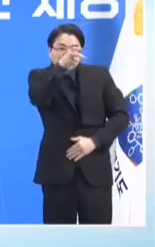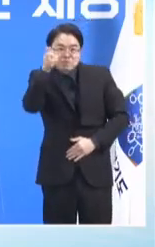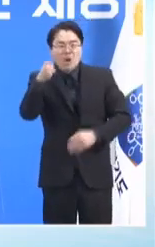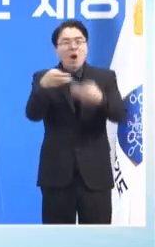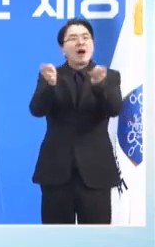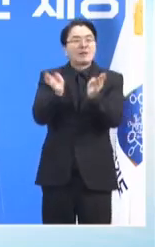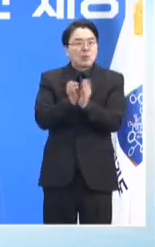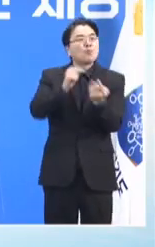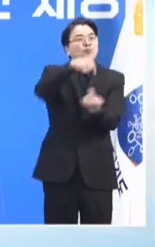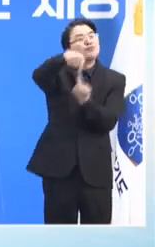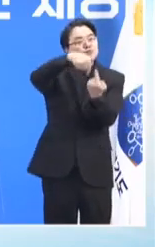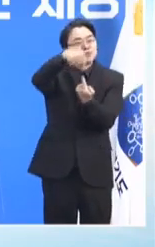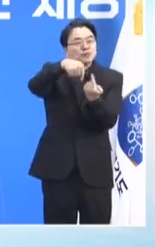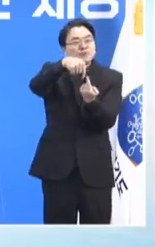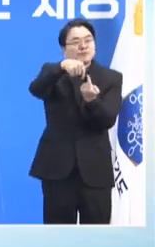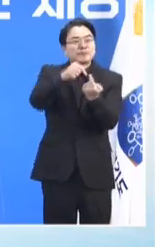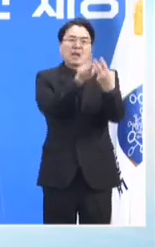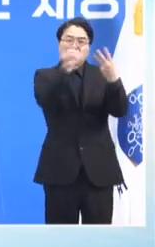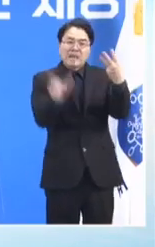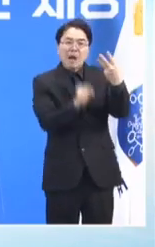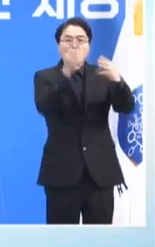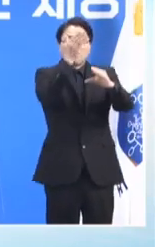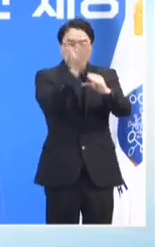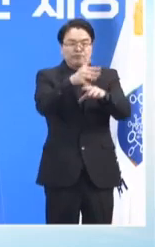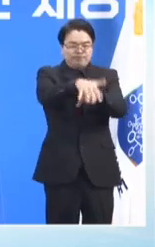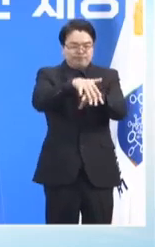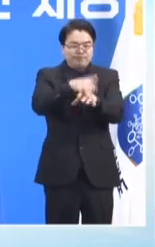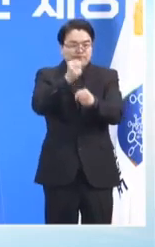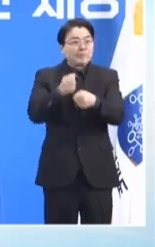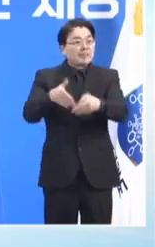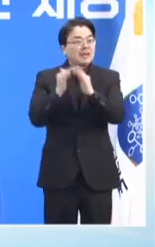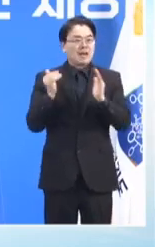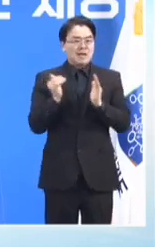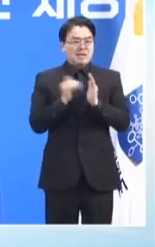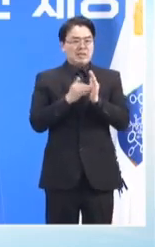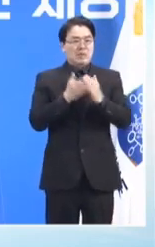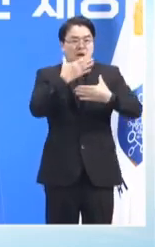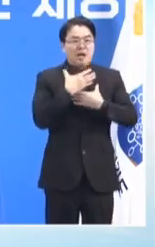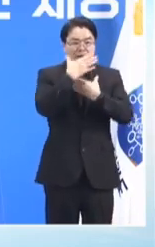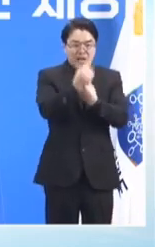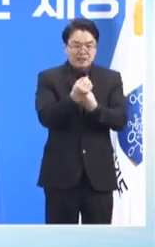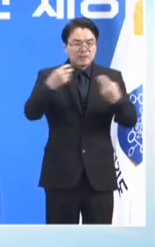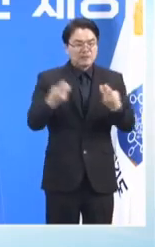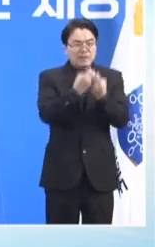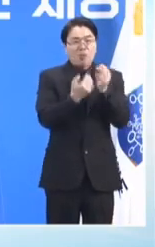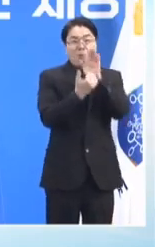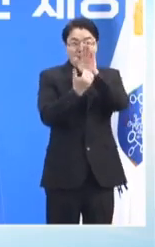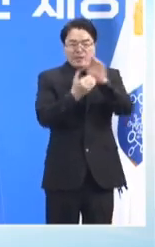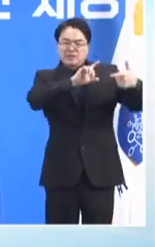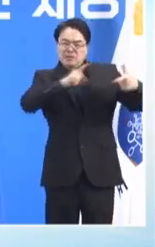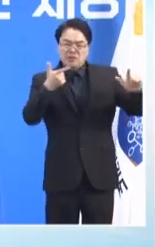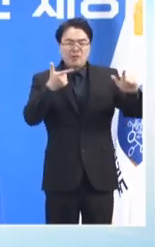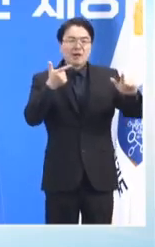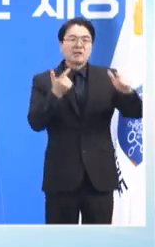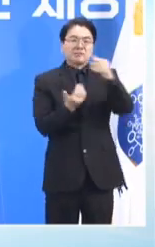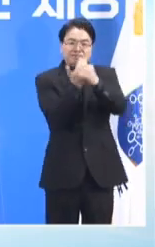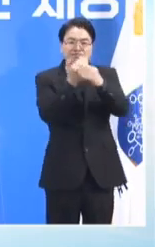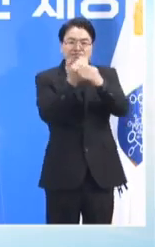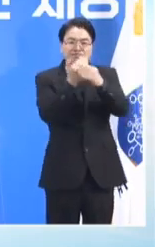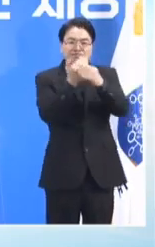구성 운영하겠습니다. 3월 중에 모집을 완료하고 안전사고 방지 및 모니터링 활동 방법 등에 대한 사전